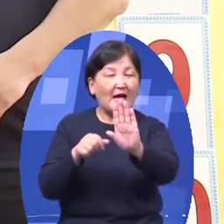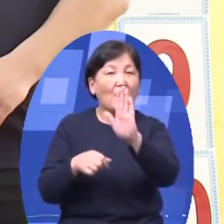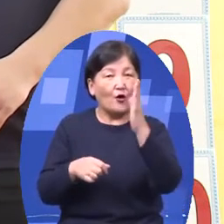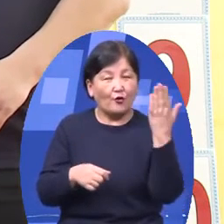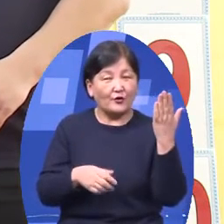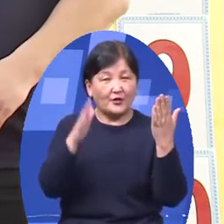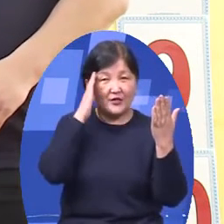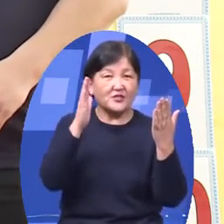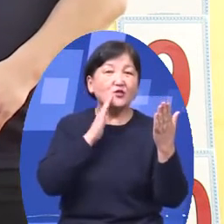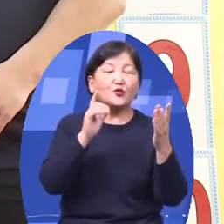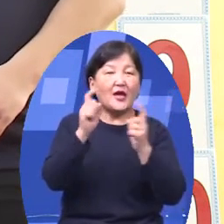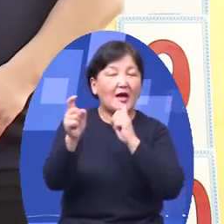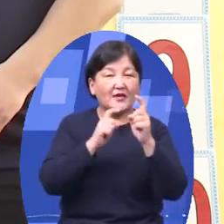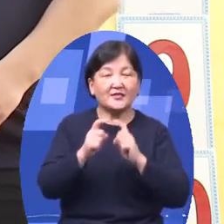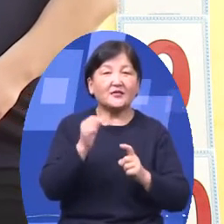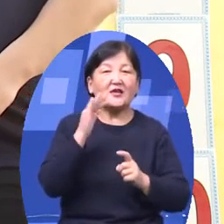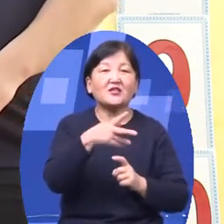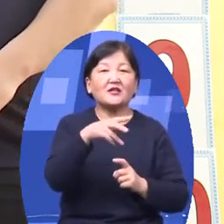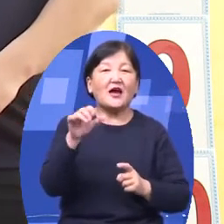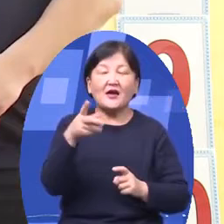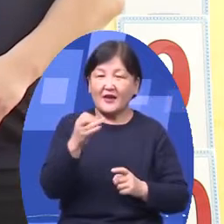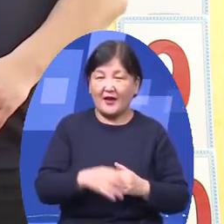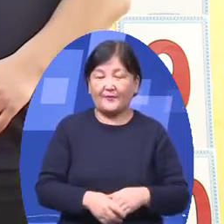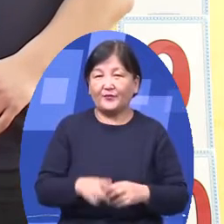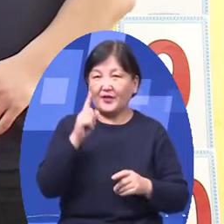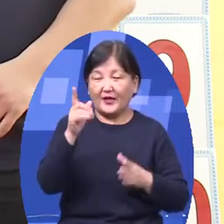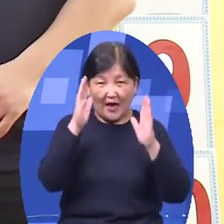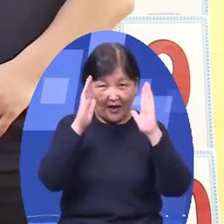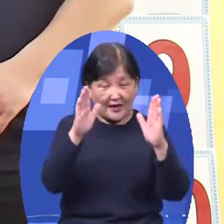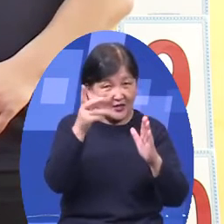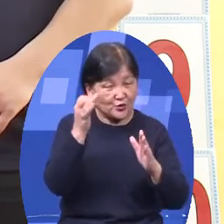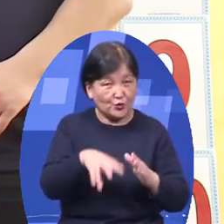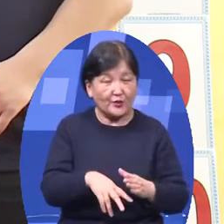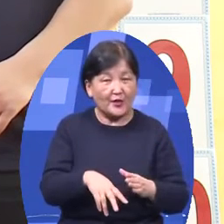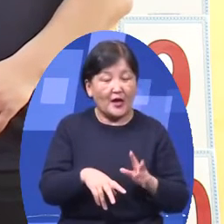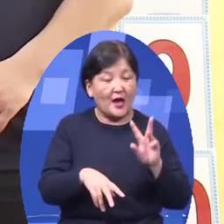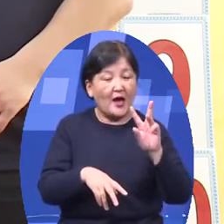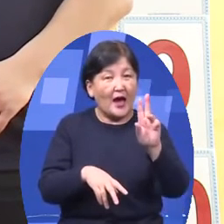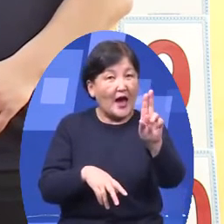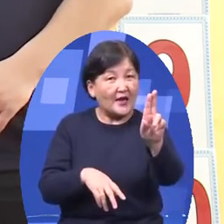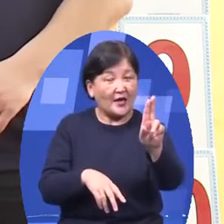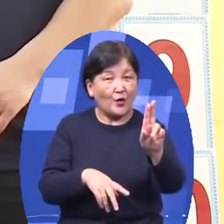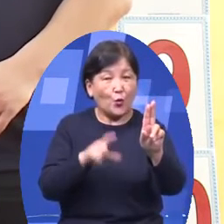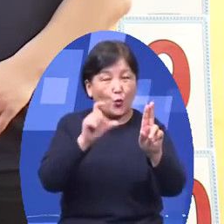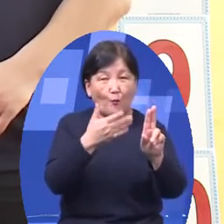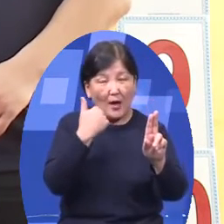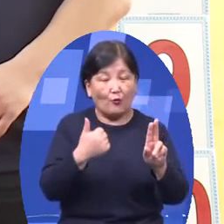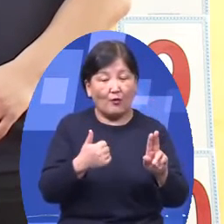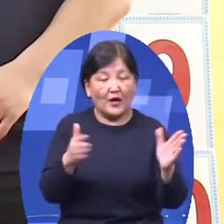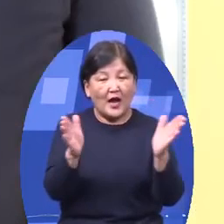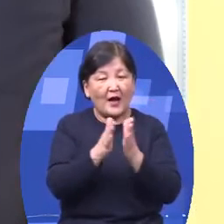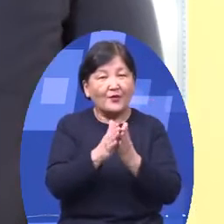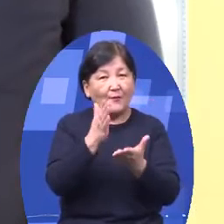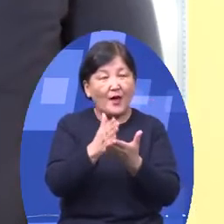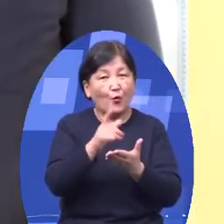харилцахад ашиглаарай. За дараагийнх нь анхаарах зүйл маань харгалцах хөнгүүгээр гэртээ хүүхдээ үлдээж болохгүй